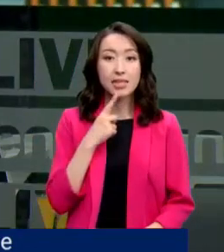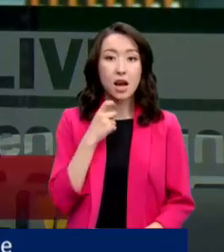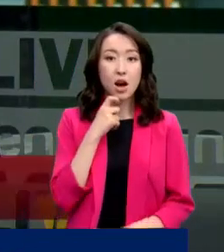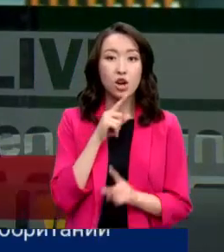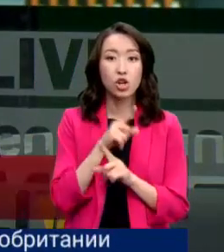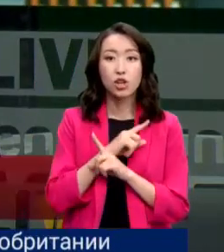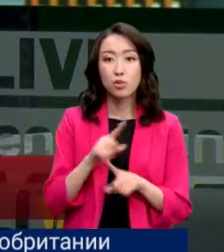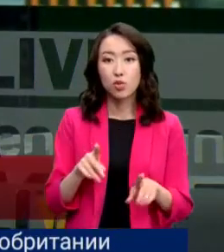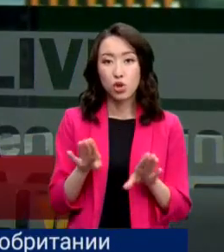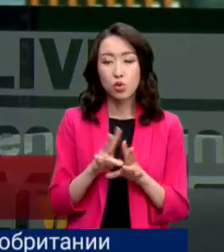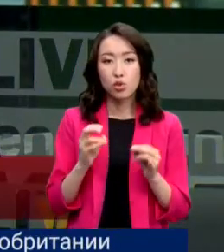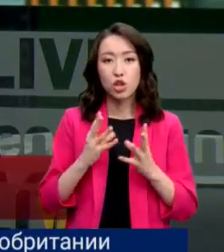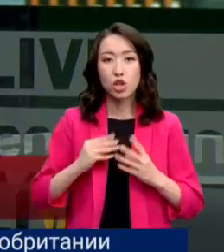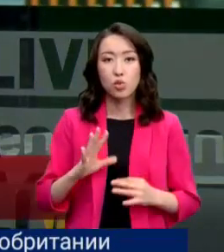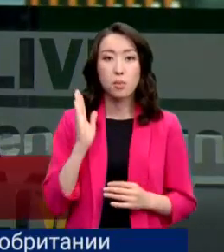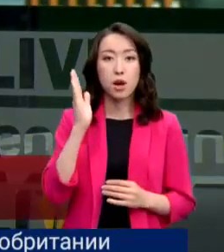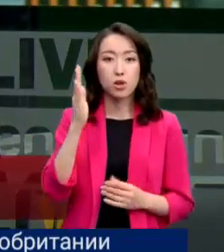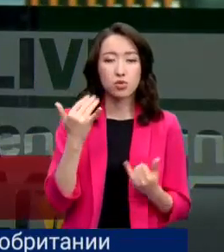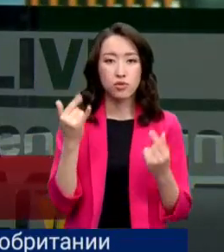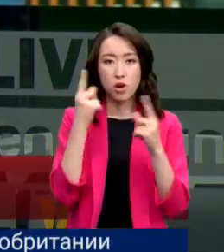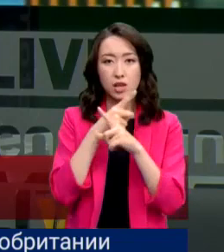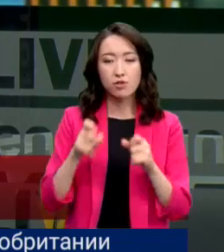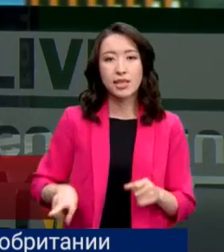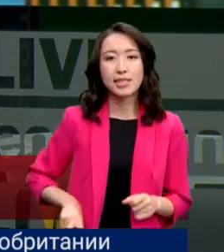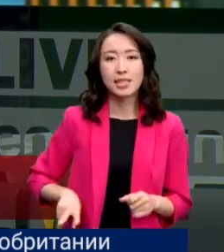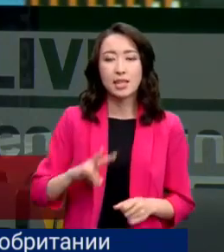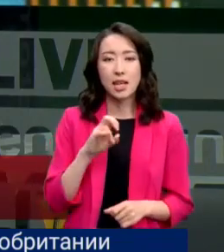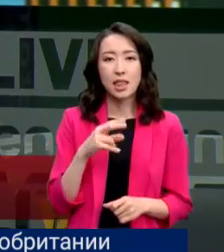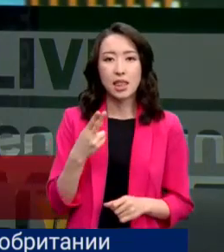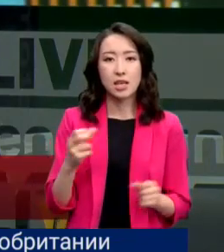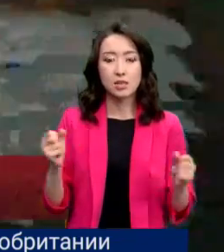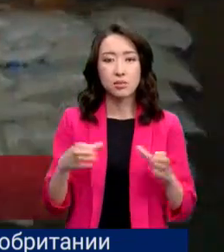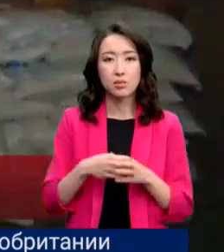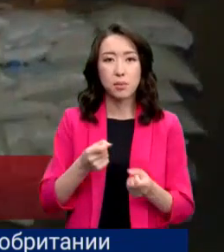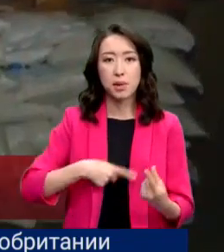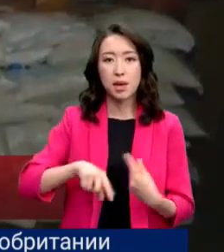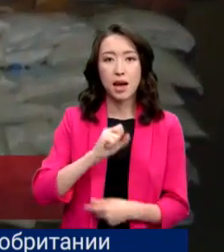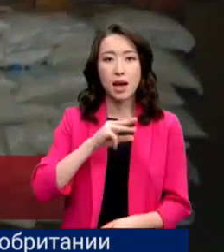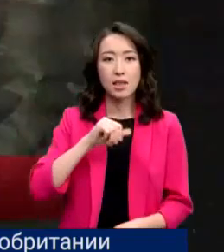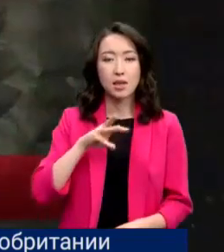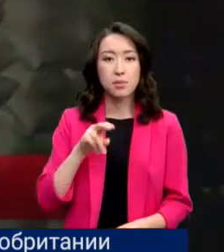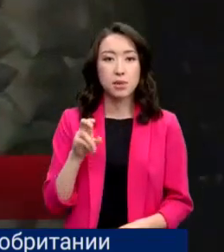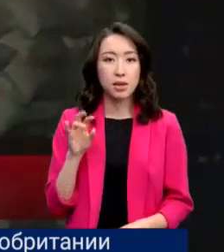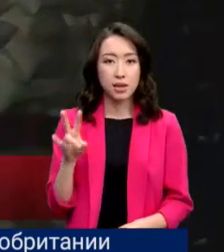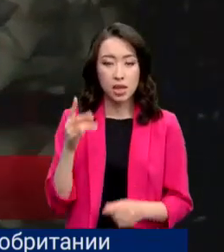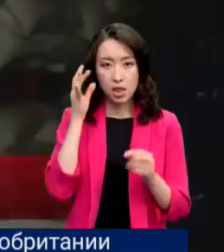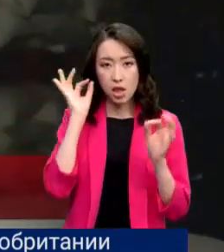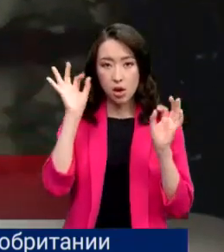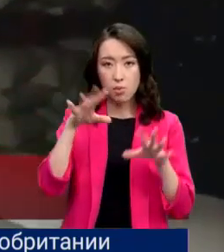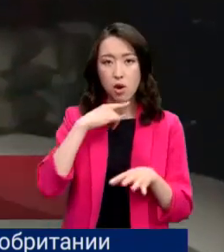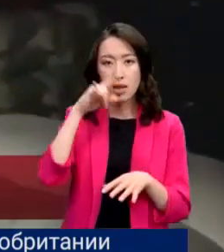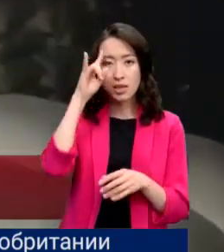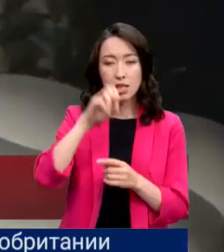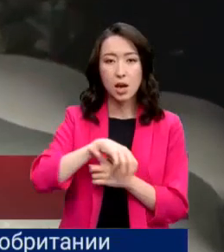Сахара не будет. Такой неутешительный прогноз сегодня озвучил директор Департамента Национальной палаты предпринимателей Атамекен Ербол Есинеев. Напомню,